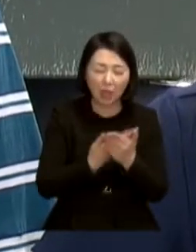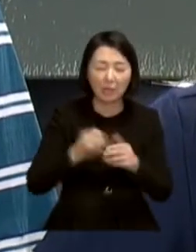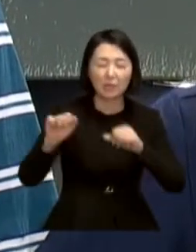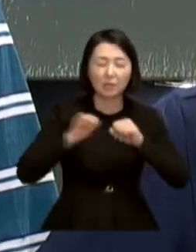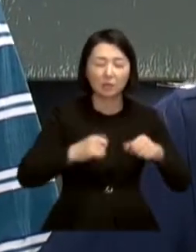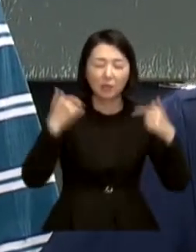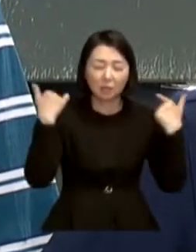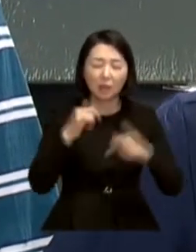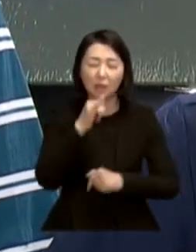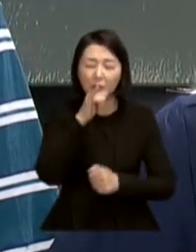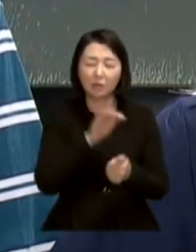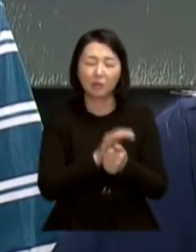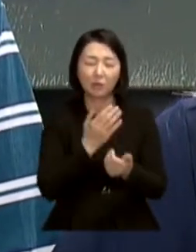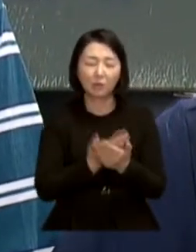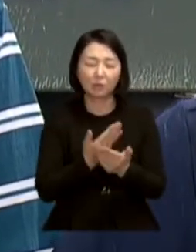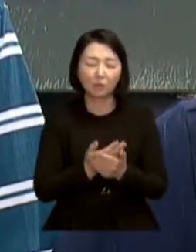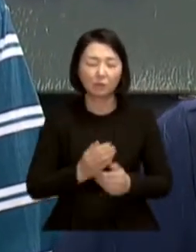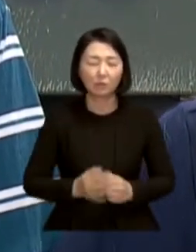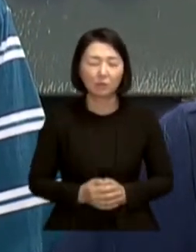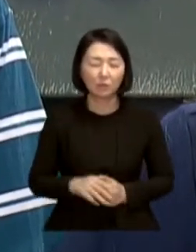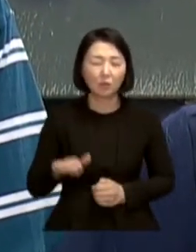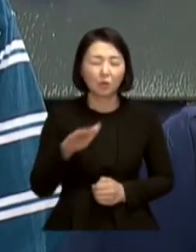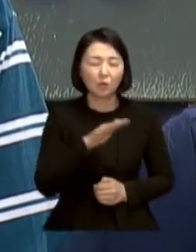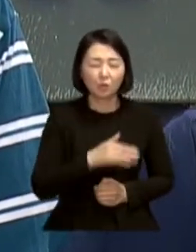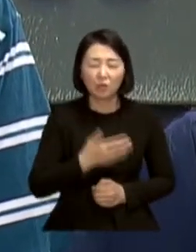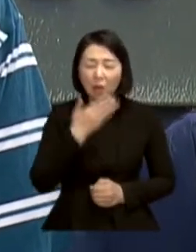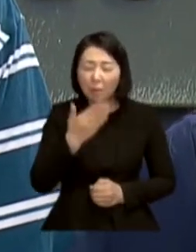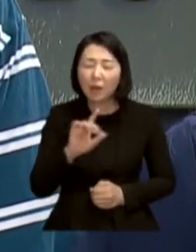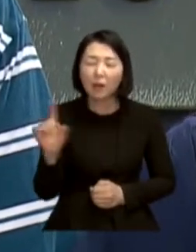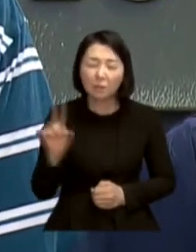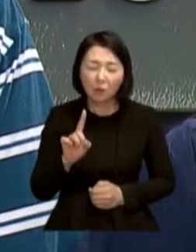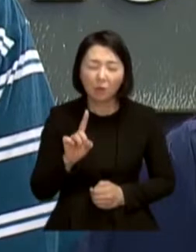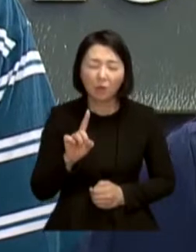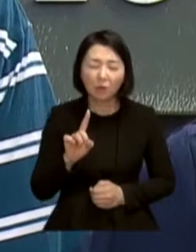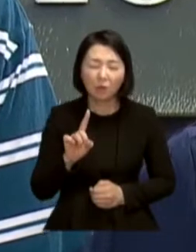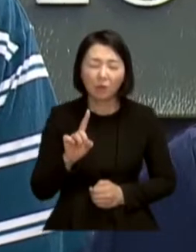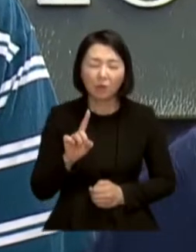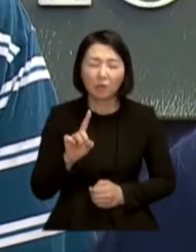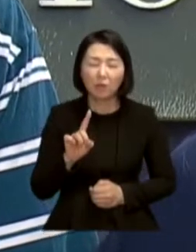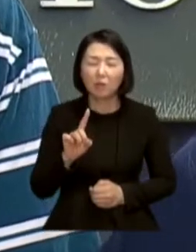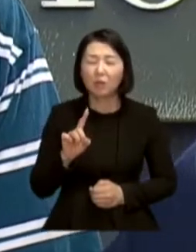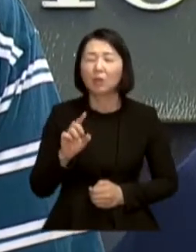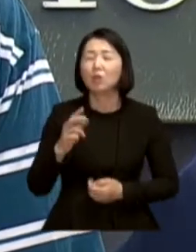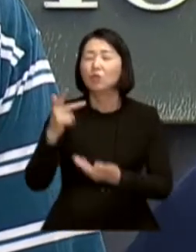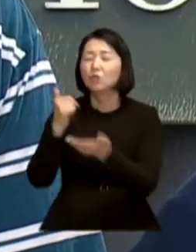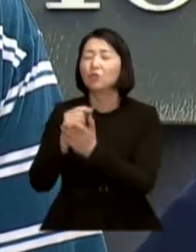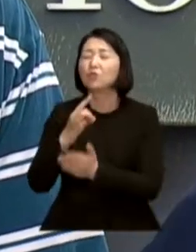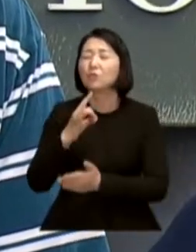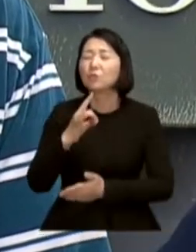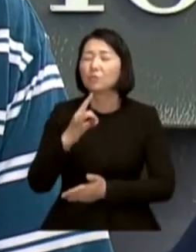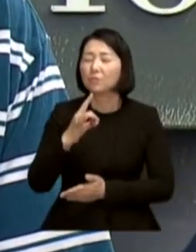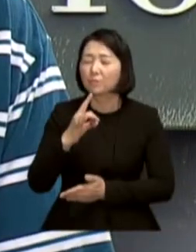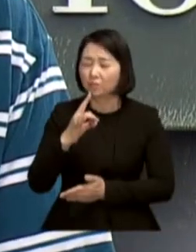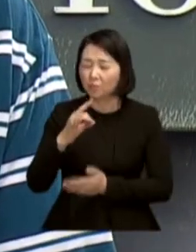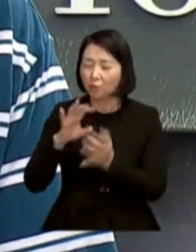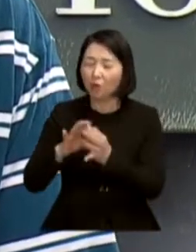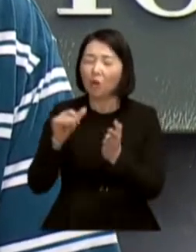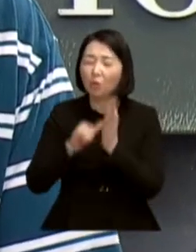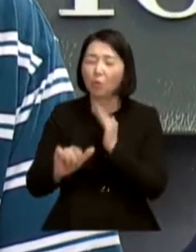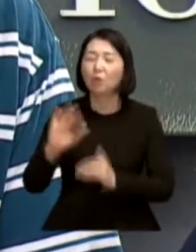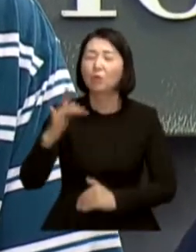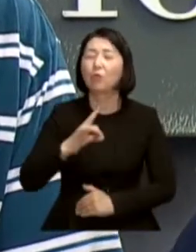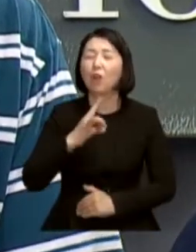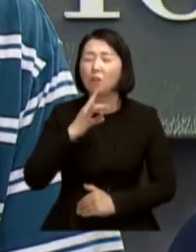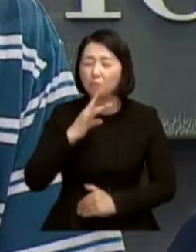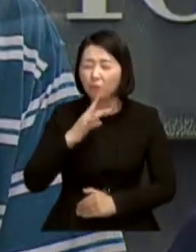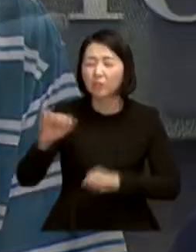도와주시옵소서. 우리가 할 수 있는 것은 하나님 다만 주의 도구가 되는 것뿐이오니 역사하신 분도 주님이시고 인도하신 분도 주님이시고 세우시는